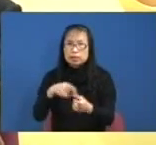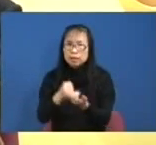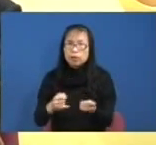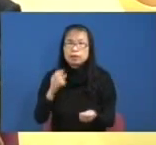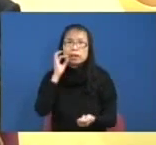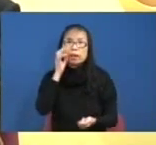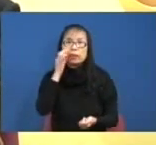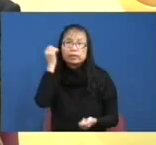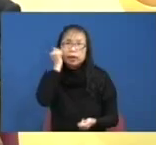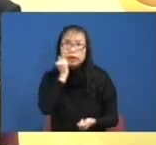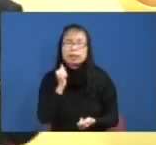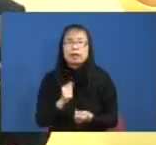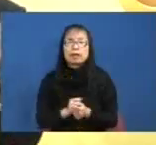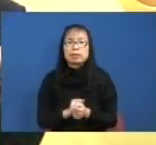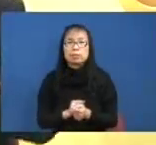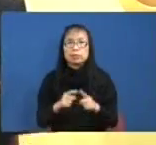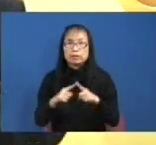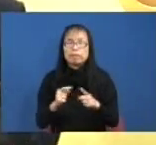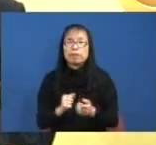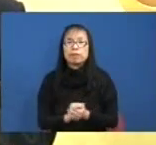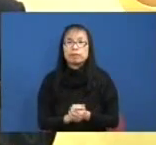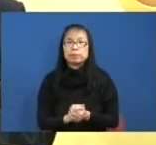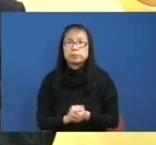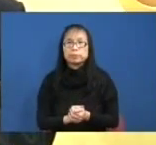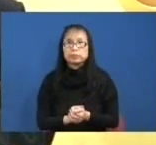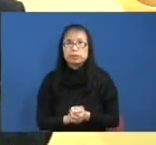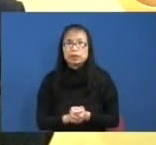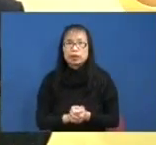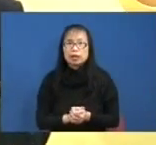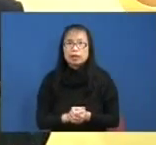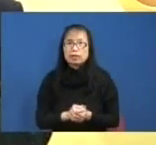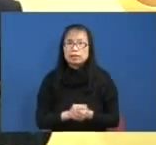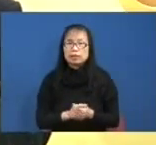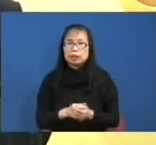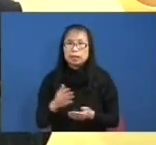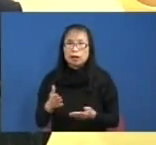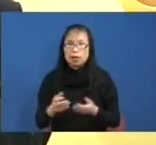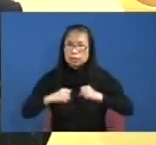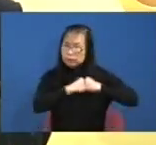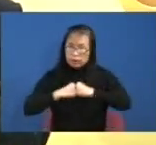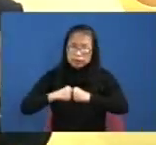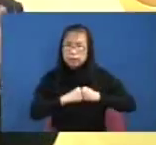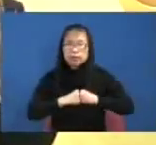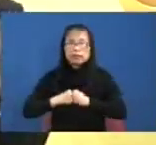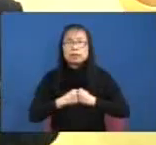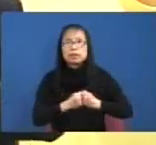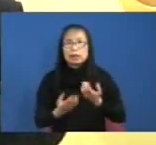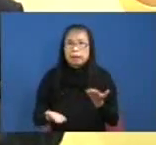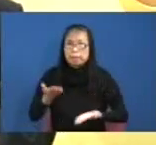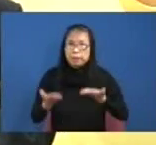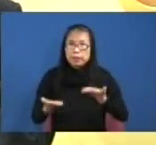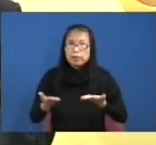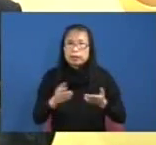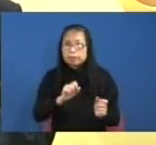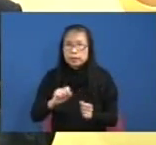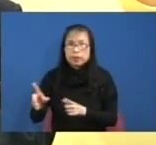大啲嘅即係人士啦。咁佢喺個競爭力嚟講，肯定係比較即係一啲一般嘅人嚟